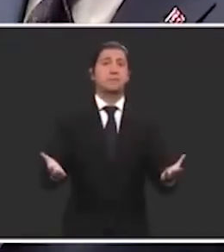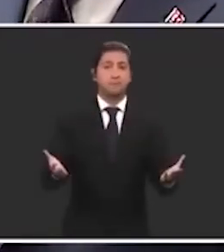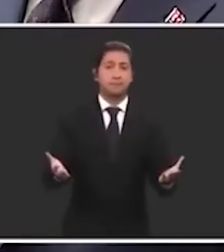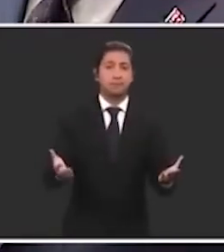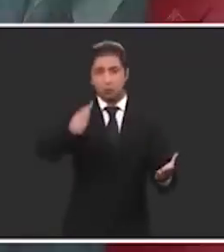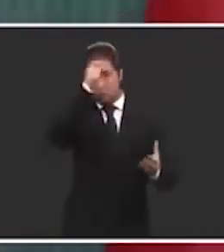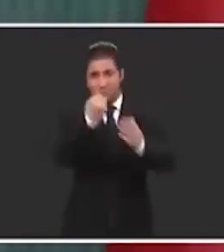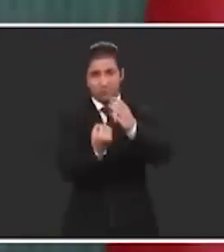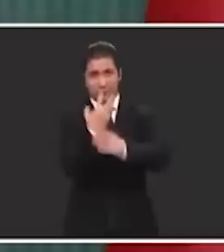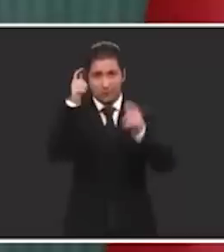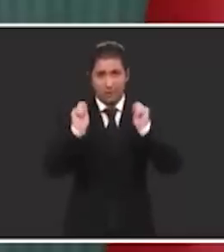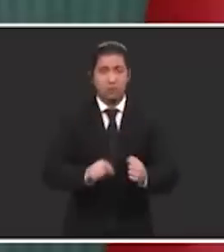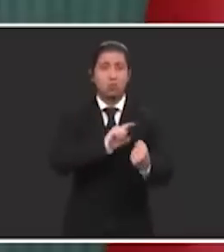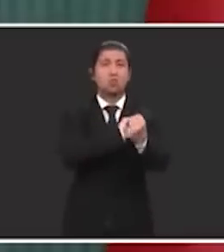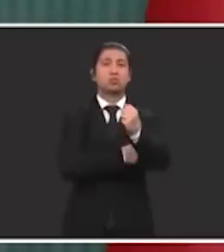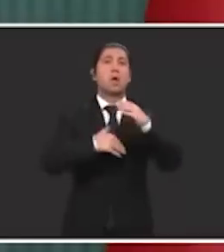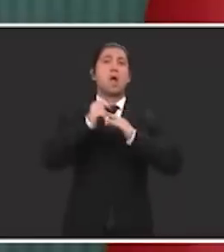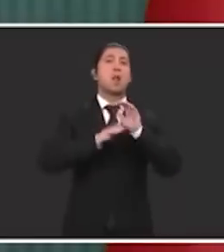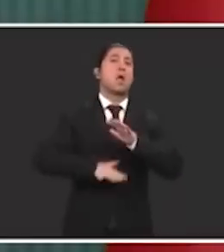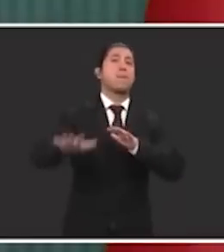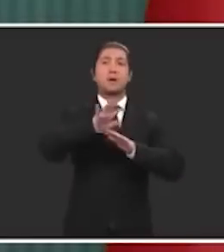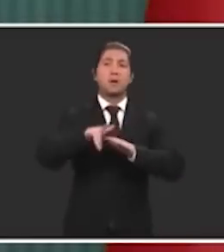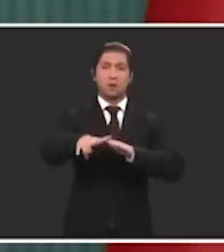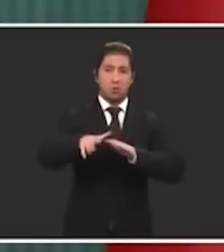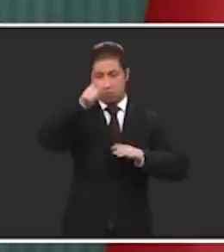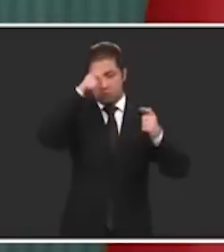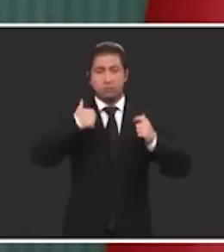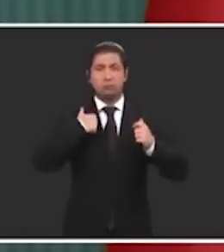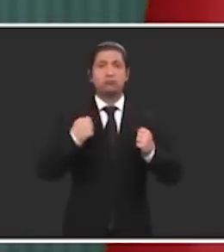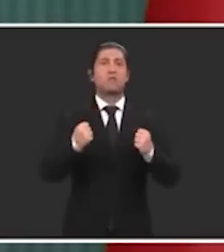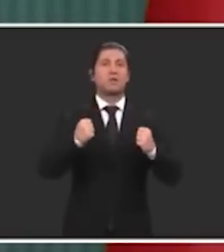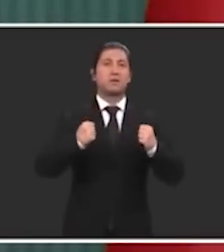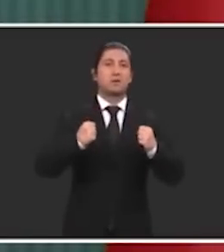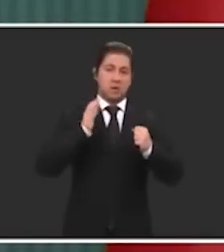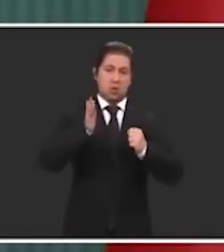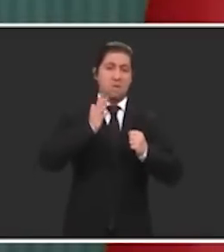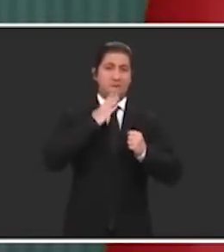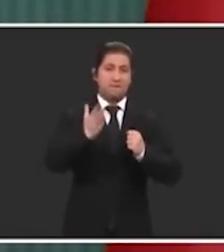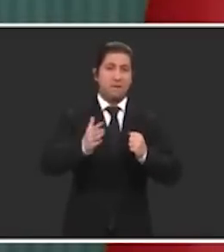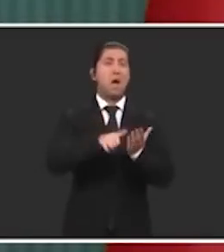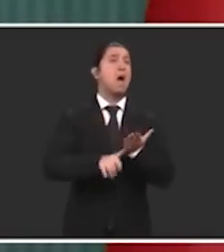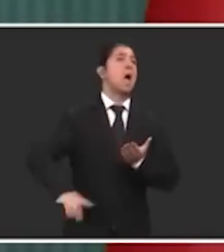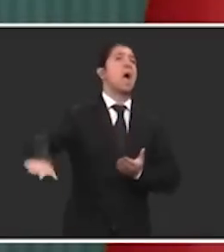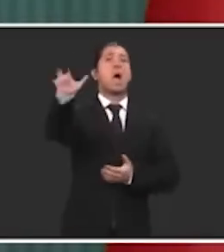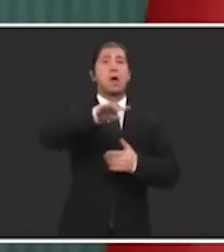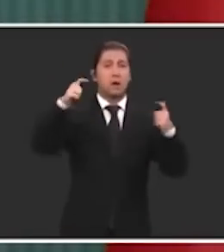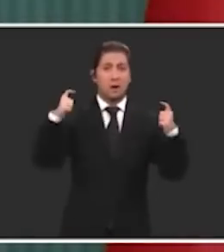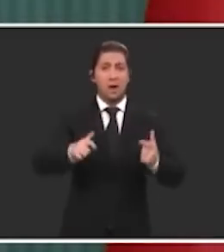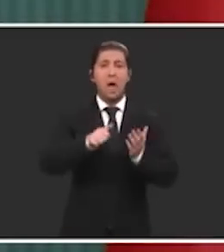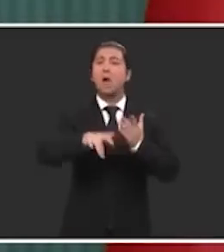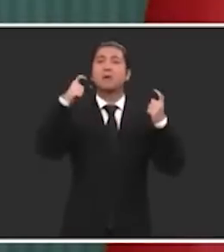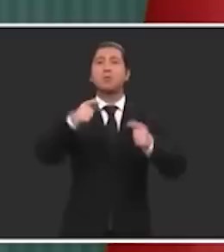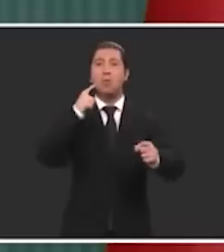Türkiye'nin kurduğu güçlü altyapı üzerinde yükselen bir ülke olarak her coğrafyada ve her